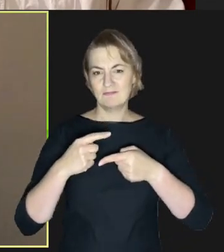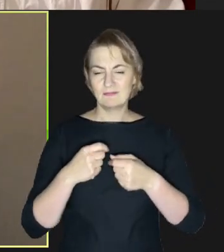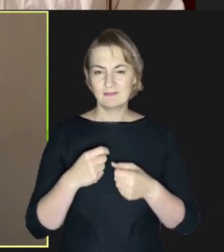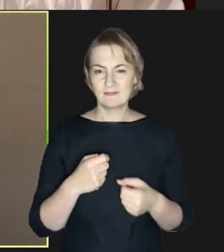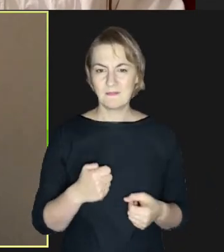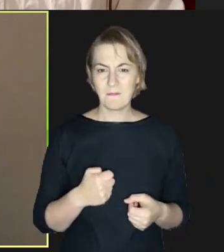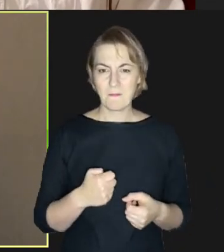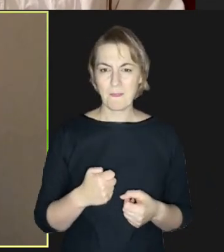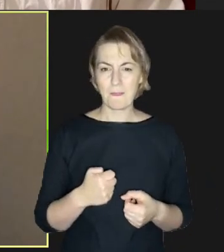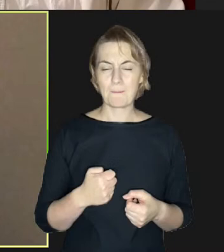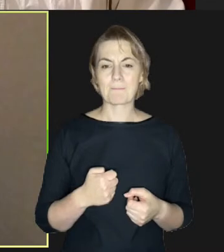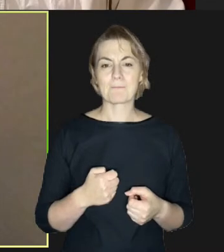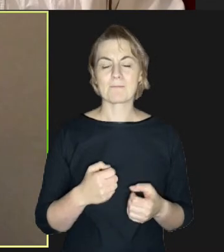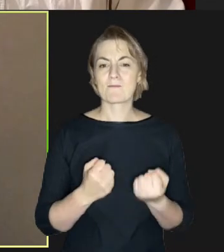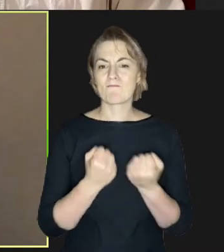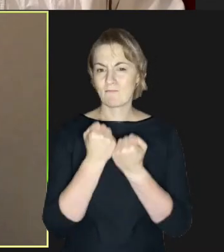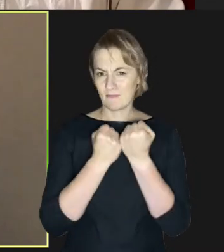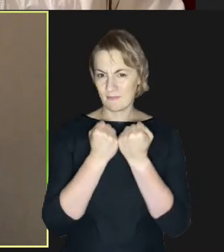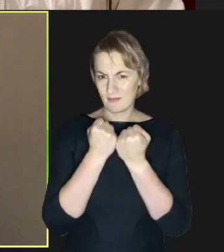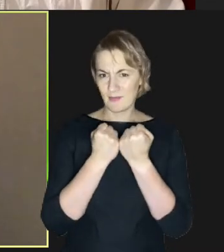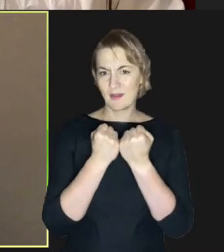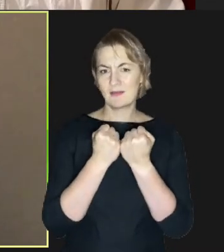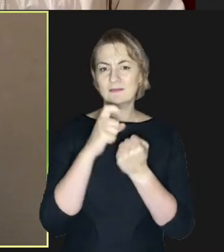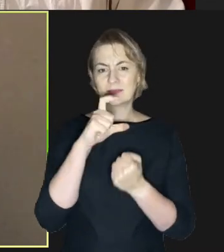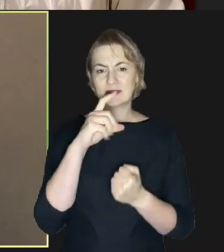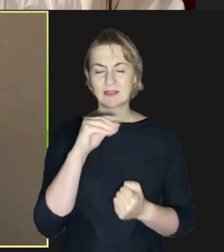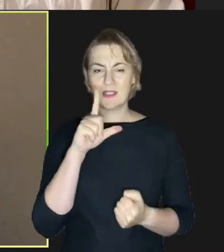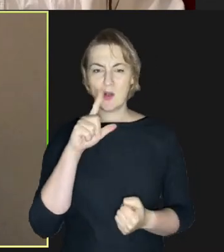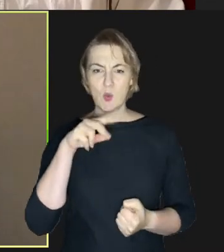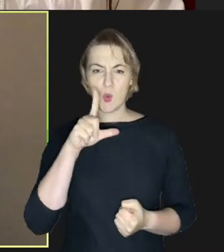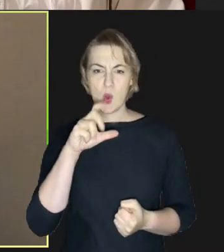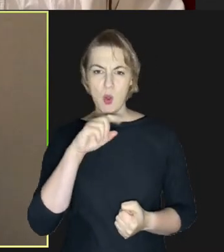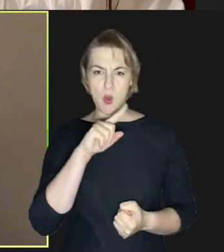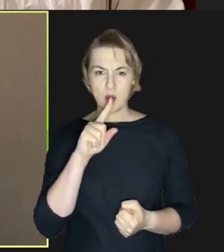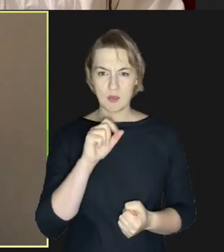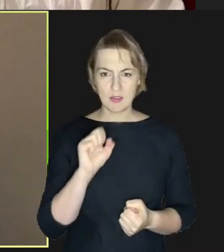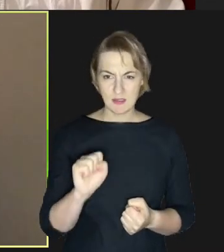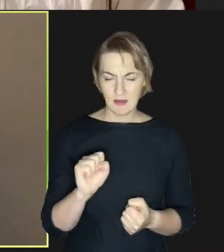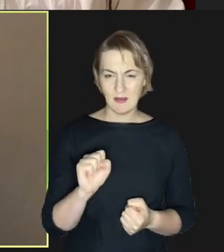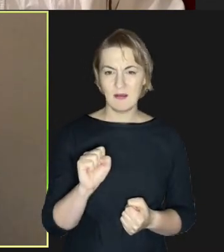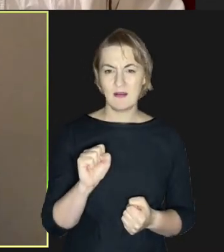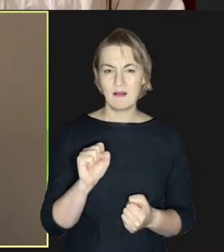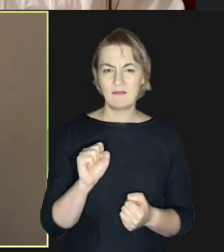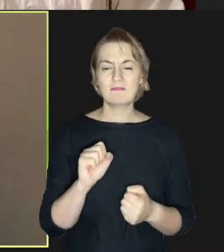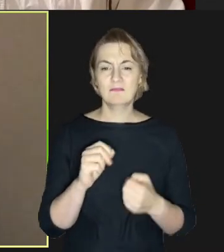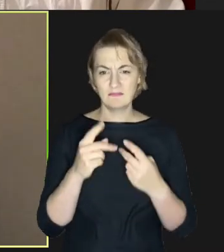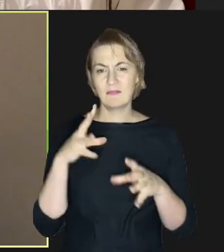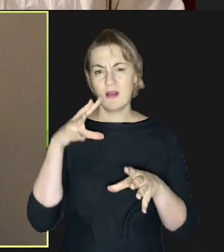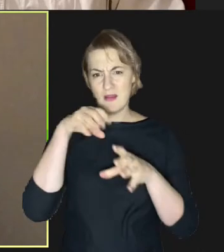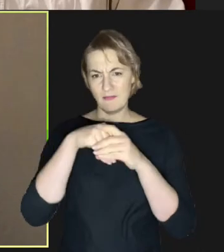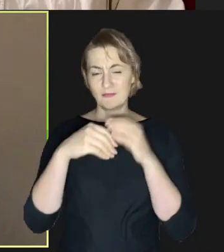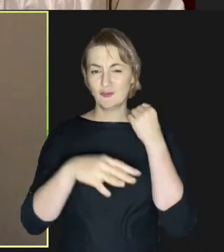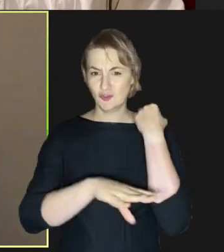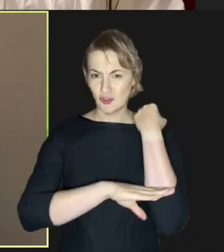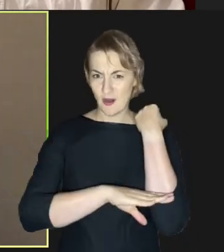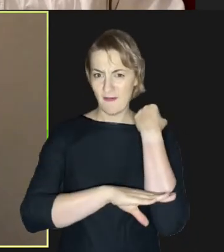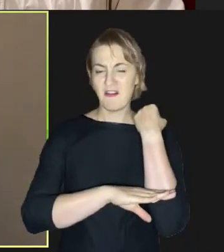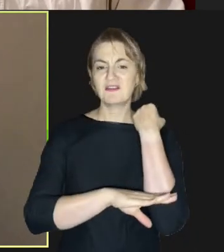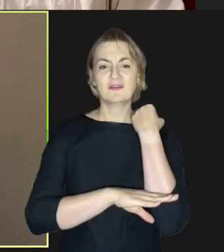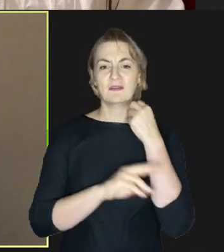prawda, papier powstaje z celulozy, która jest w drzewie, tak? No,